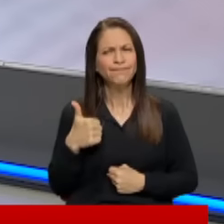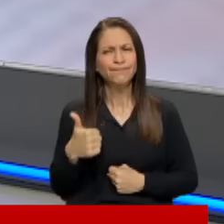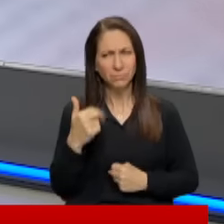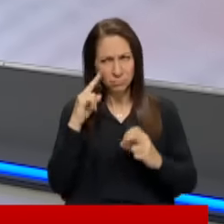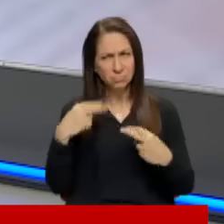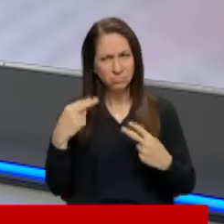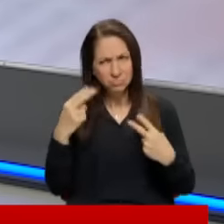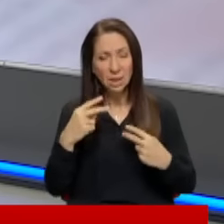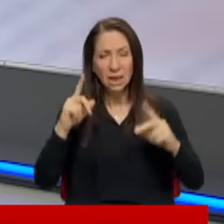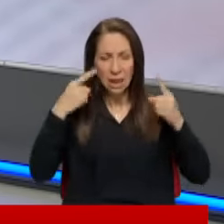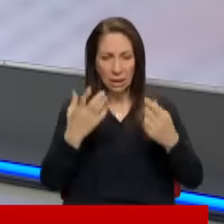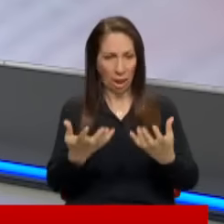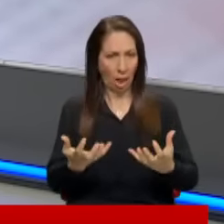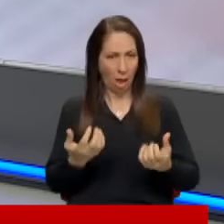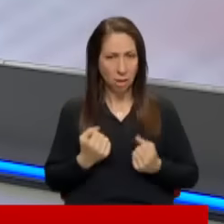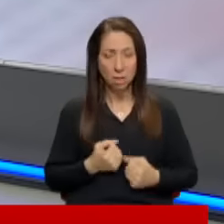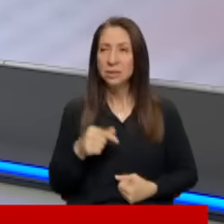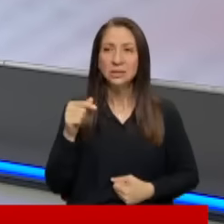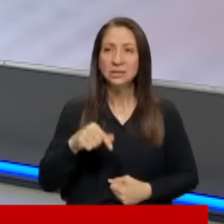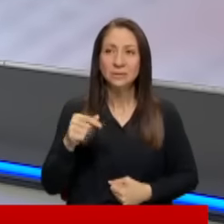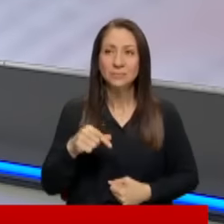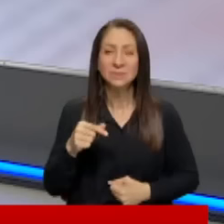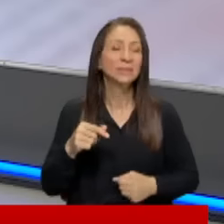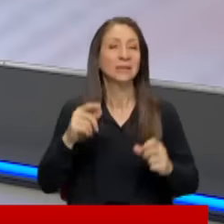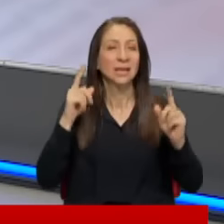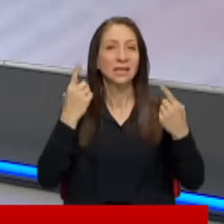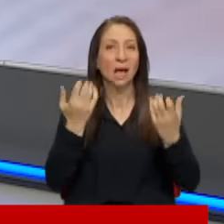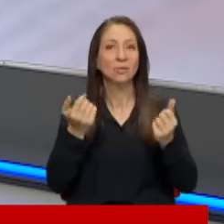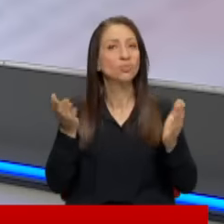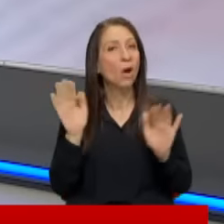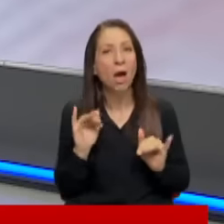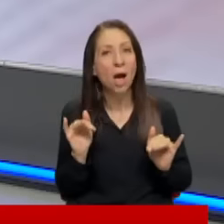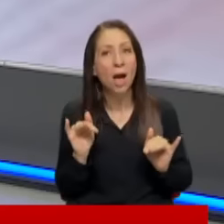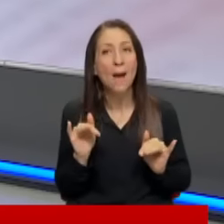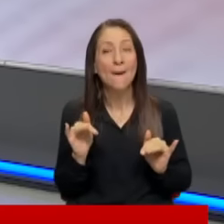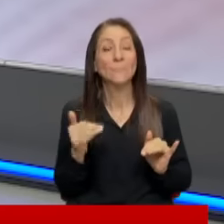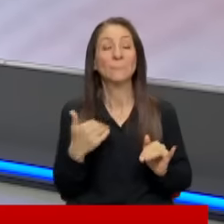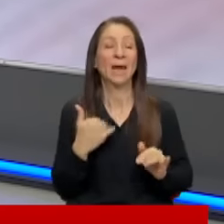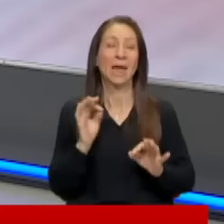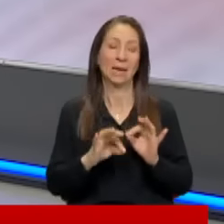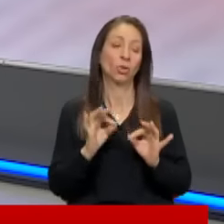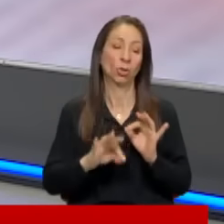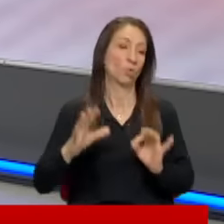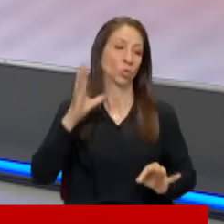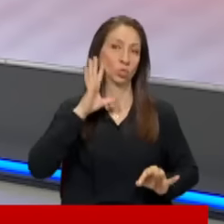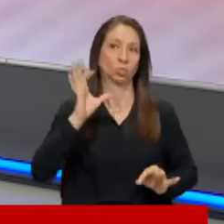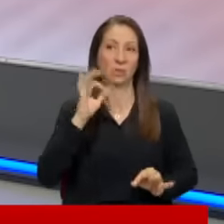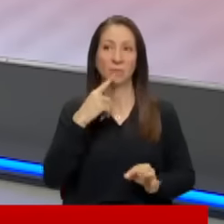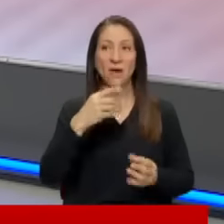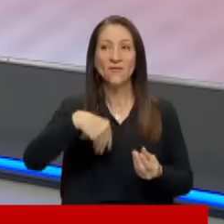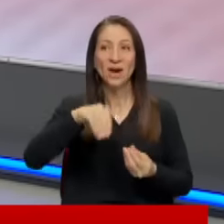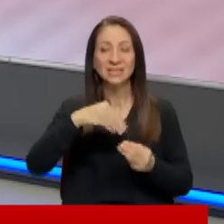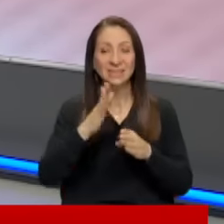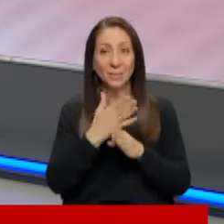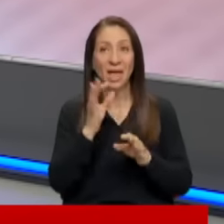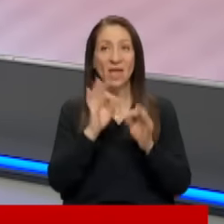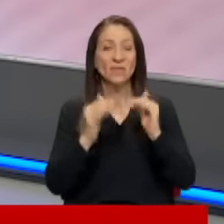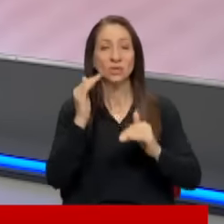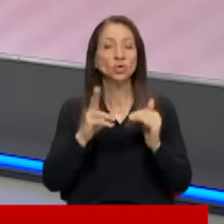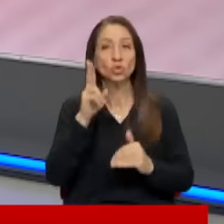demişti. Yetkiyi aldı ve o yetkiyi aldıktan sonra da ve ben ekonomistim diyerek faiz sebep enflasyon